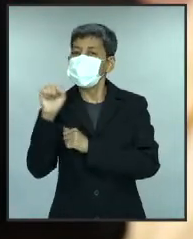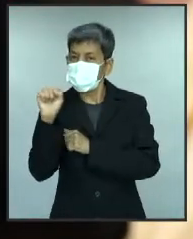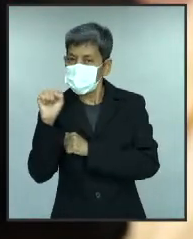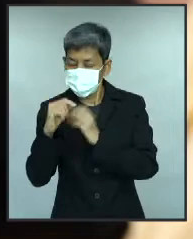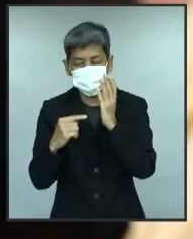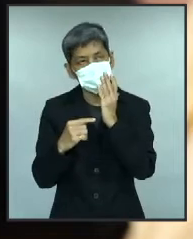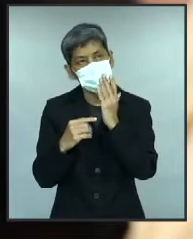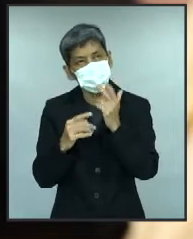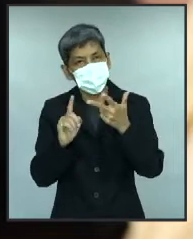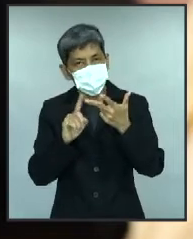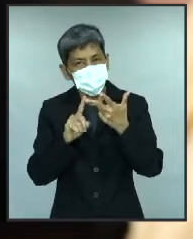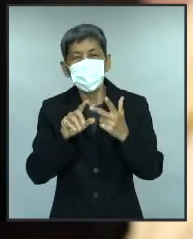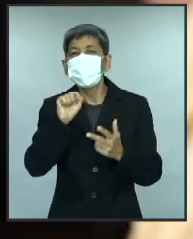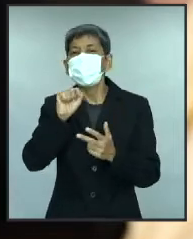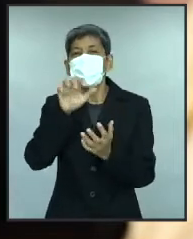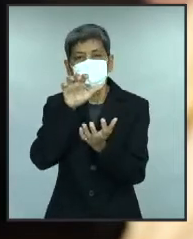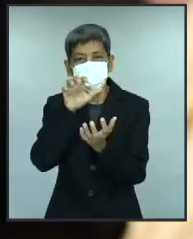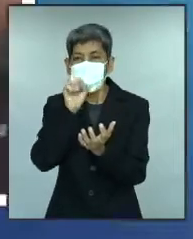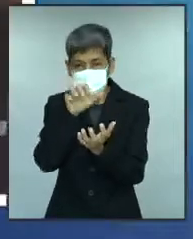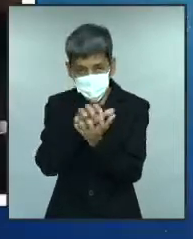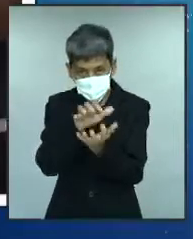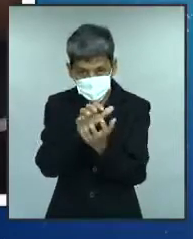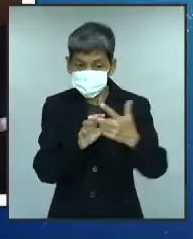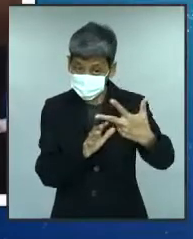ะครับแล้วก็สุดท้ายก็ที่เทคนิคสมุทรปราการอันนี้